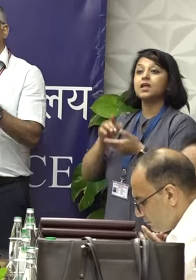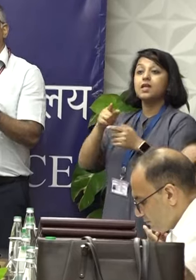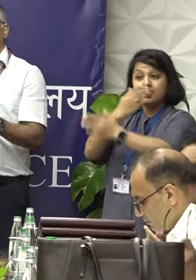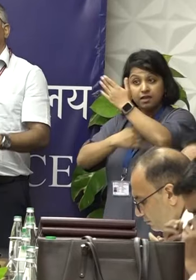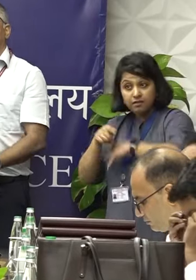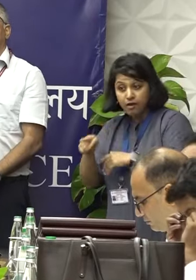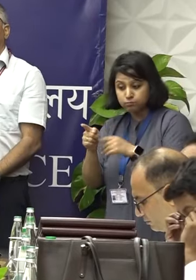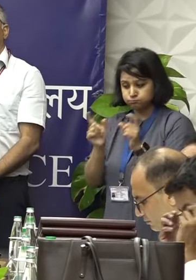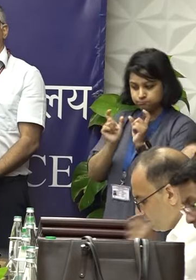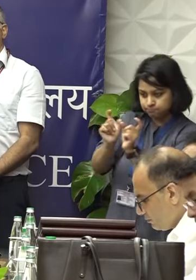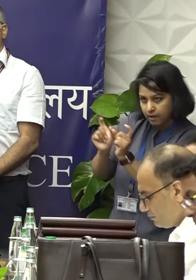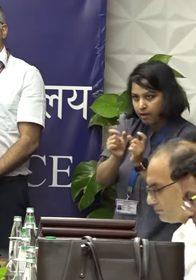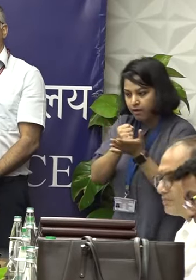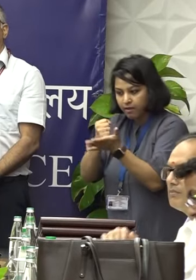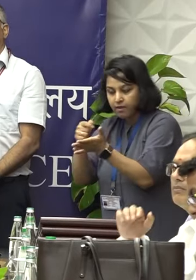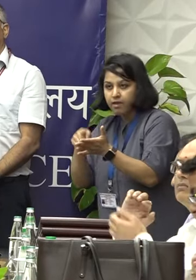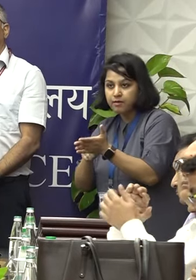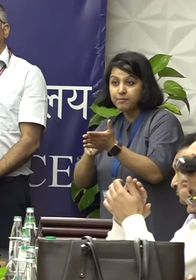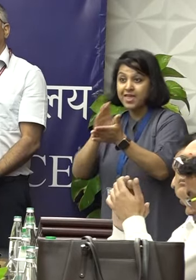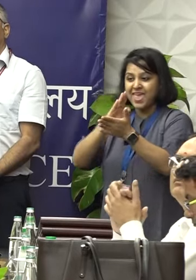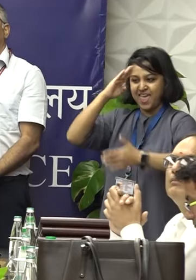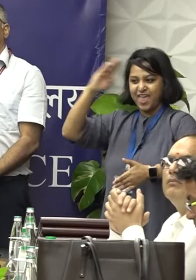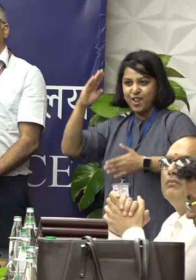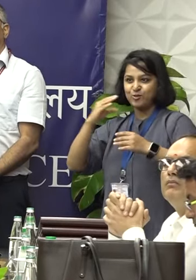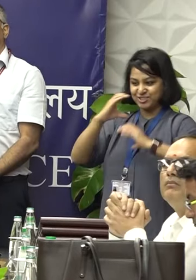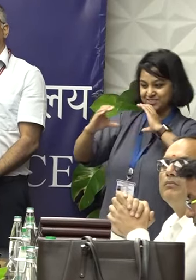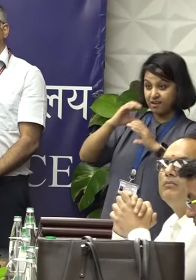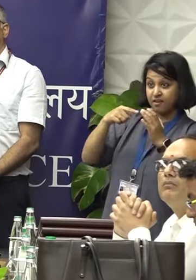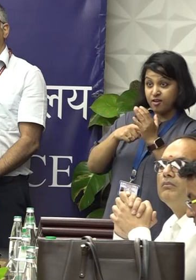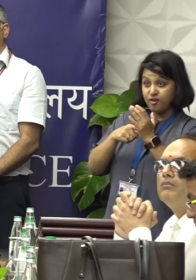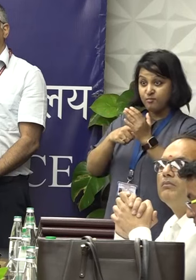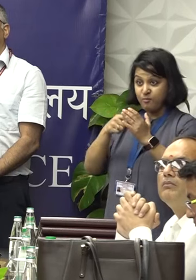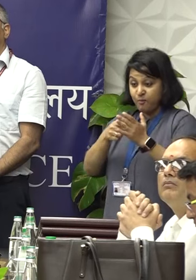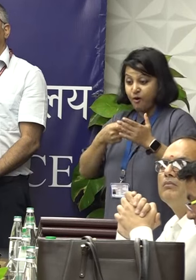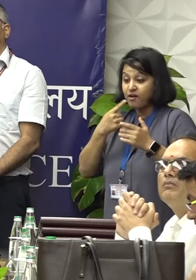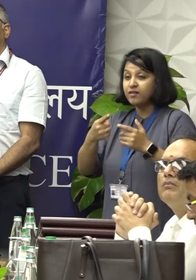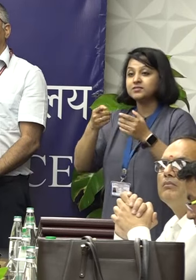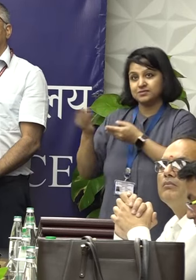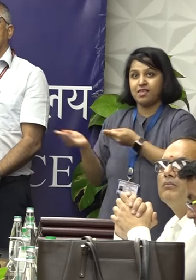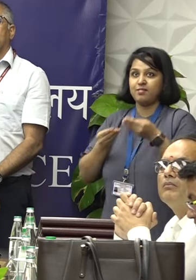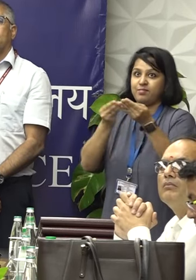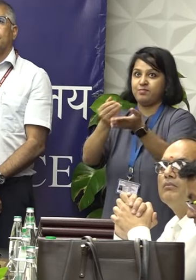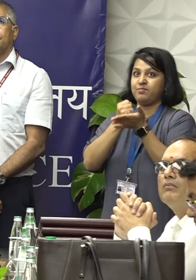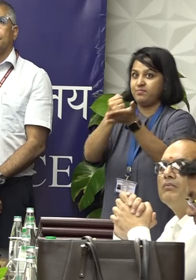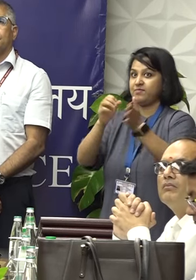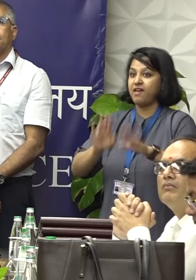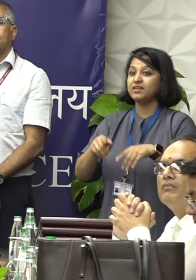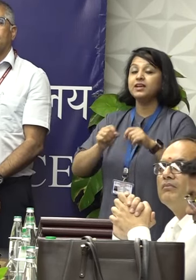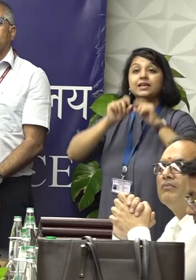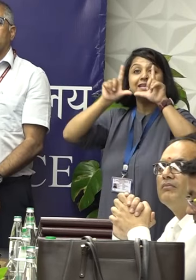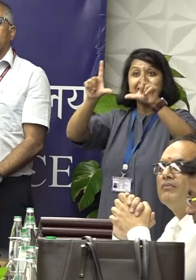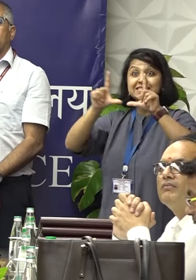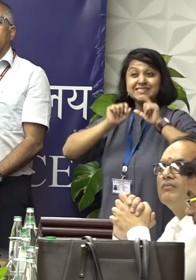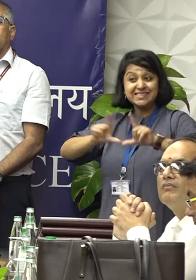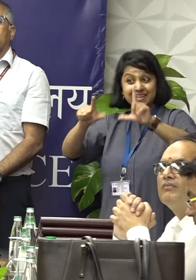दिव्यांगों और उनकी देखभाल करने वालों को हीलो चैटबॉक्स निशुल्क संस्करण के उपयोग की सुविधा इसके तहत प्रदान की जाएगी। यह स्क्रीनिंग टूल